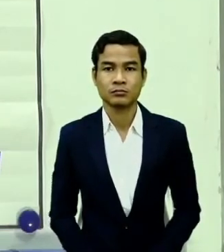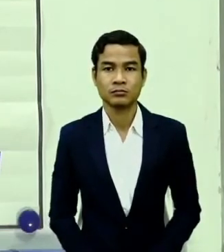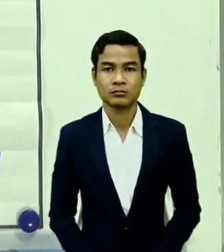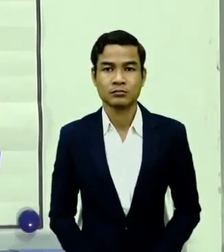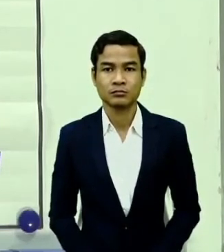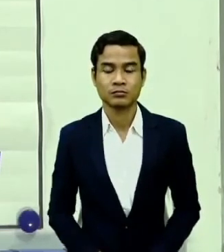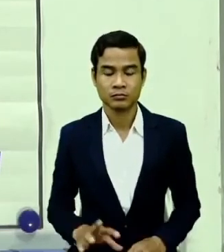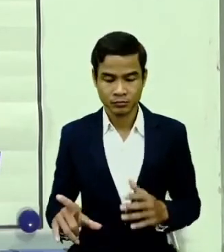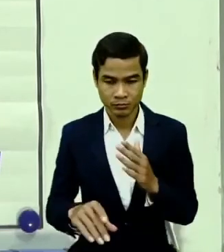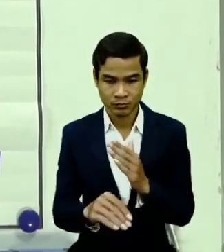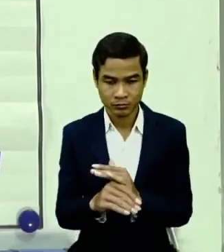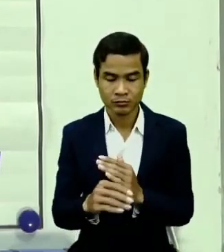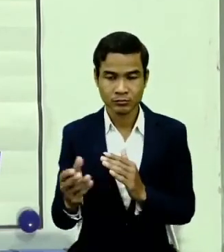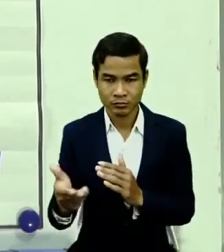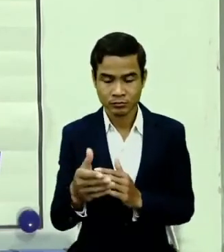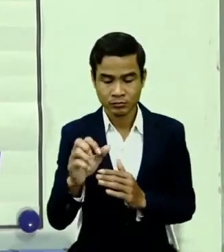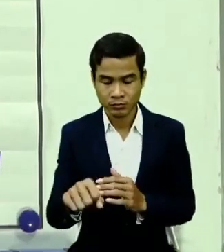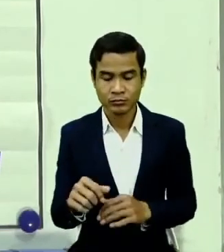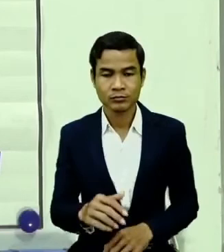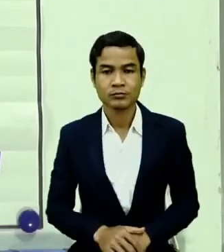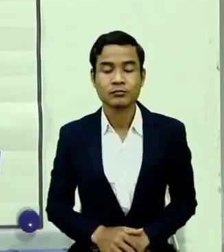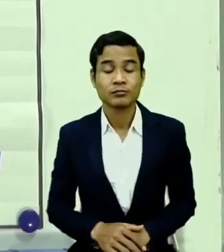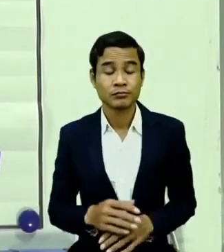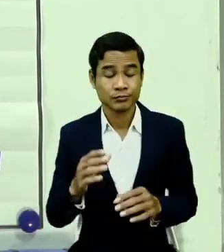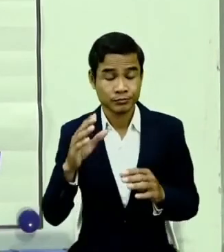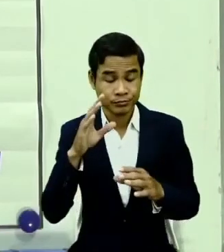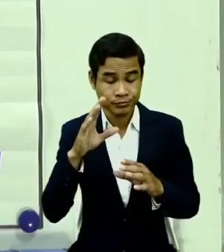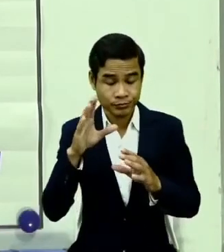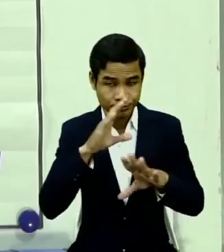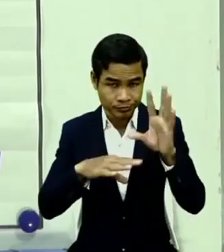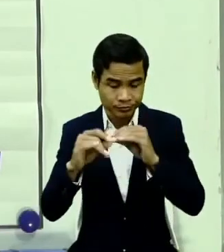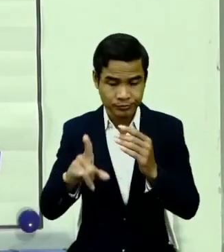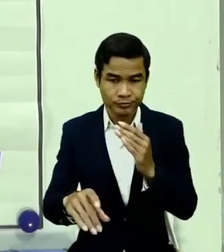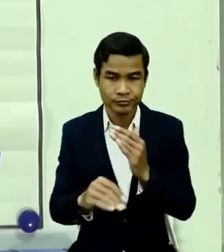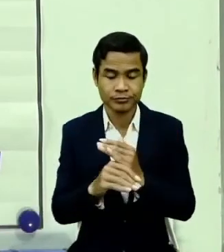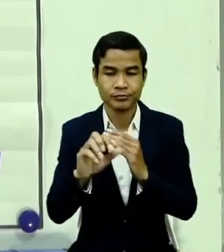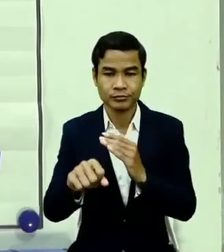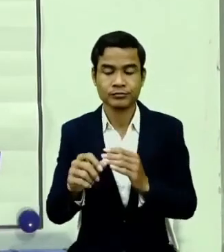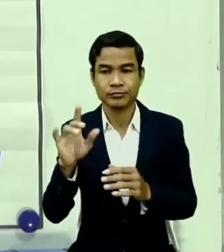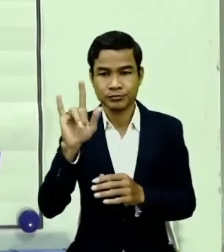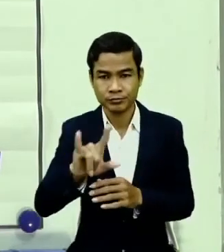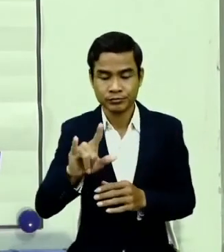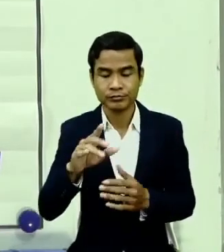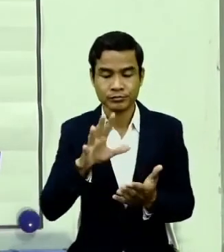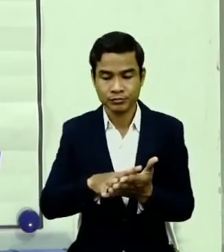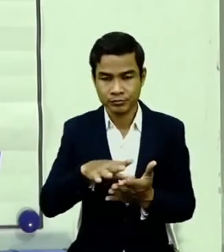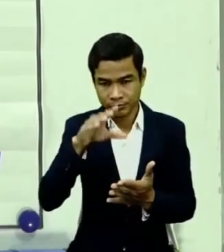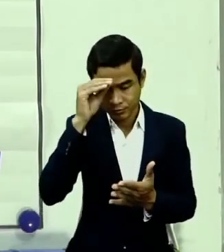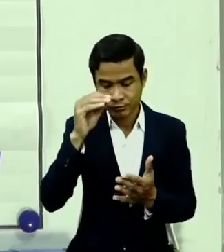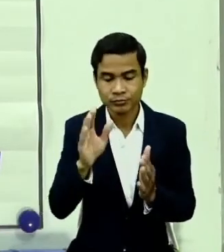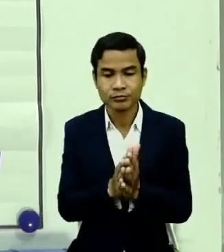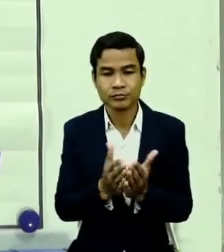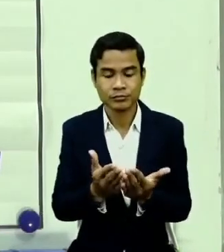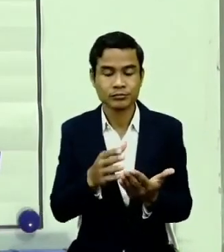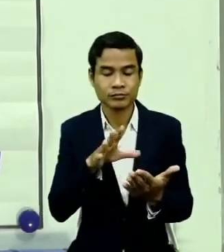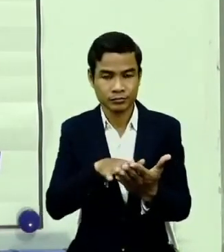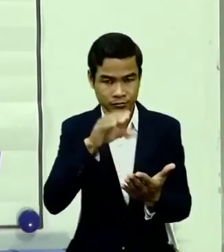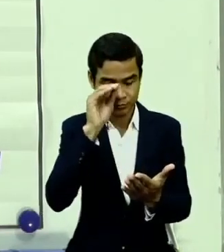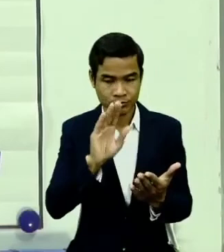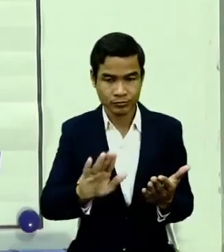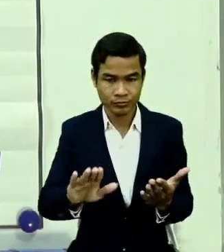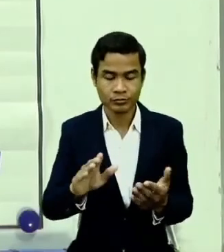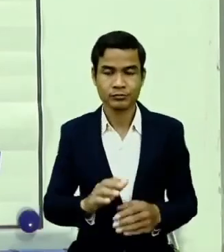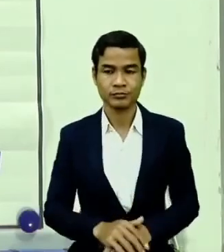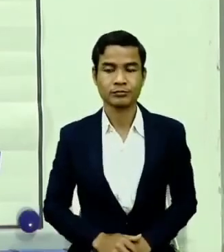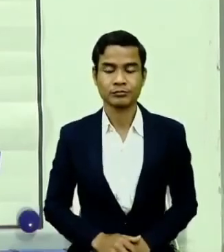បន្ថែមទៅនេះទៀតកូនអាចស្វែងសិក្សាបន្ថែមដោយប្រើសៀវភៅសិក្សាគូរបស់យើងណាកូនណា